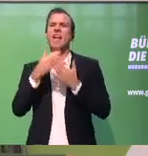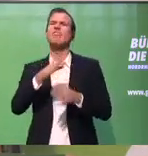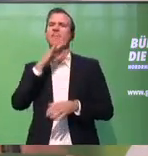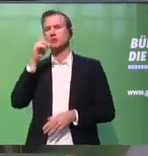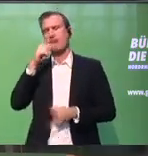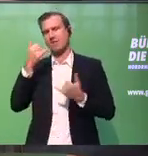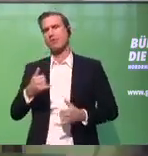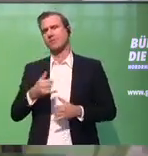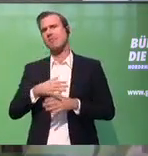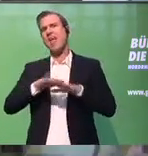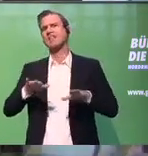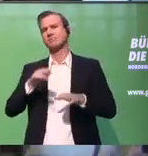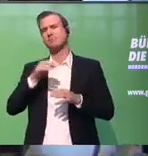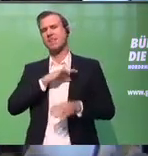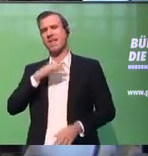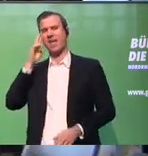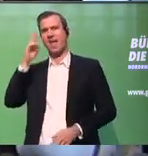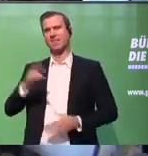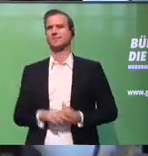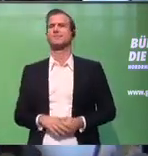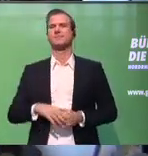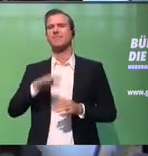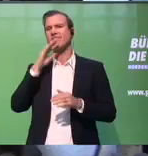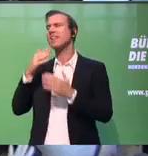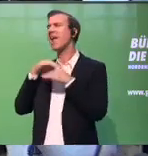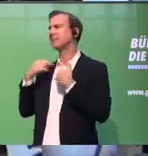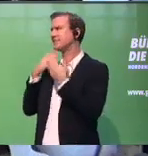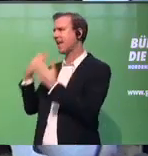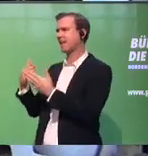Landesparteirat. Vielen herzlichen Dank, Sven.